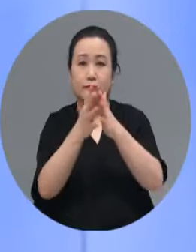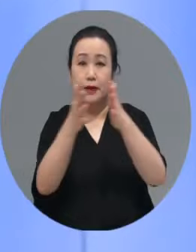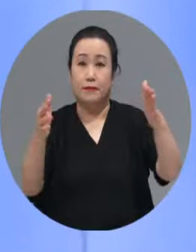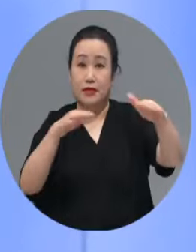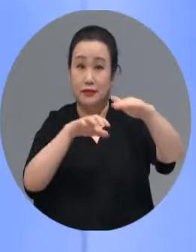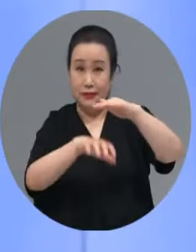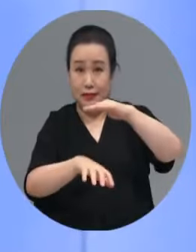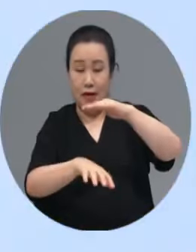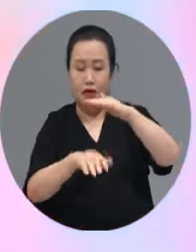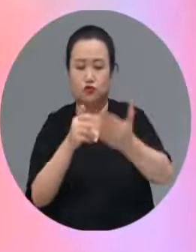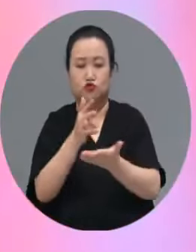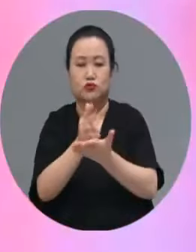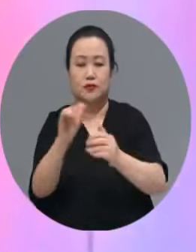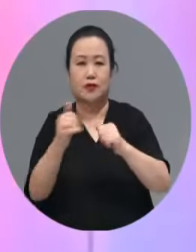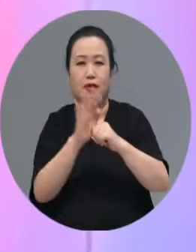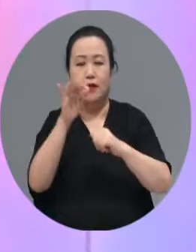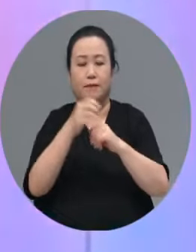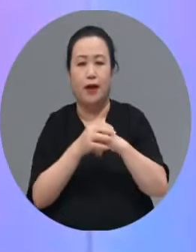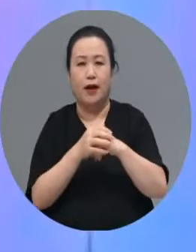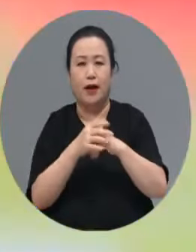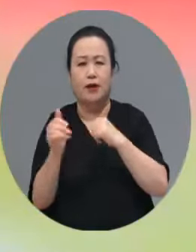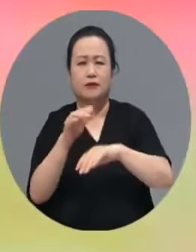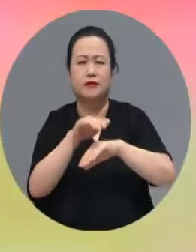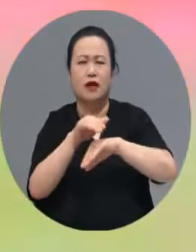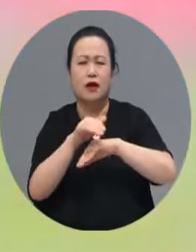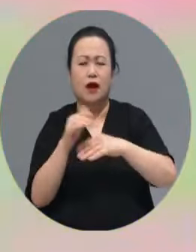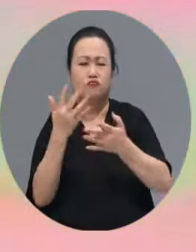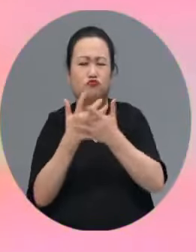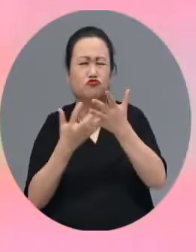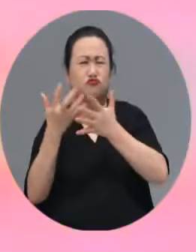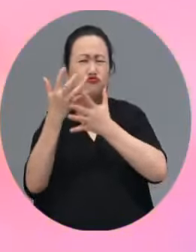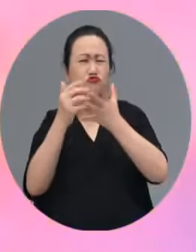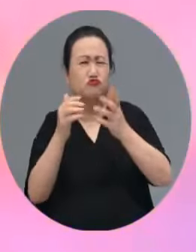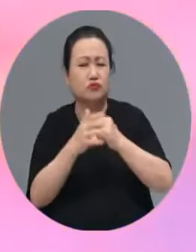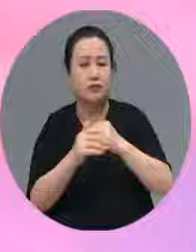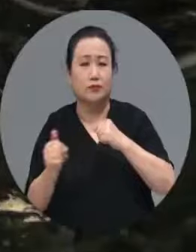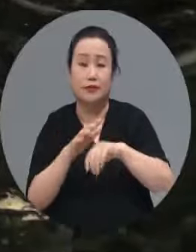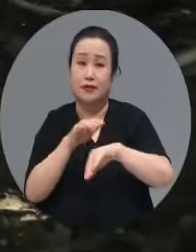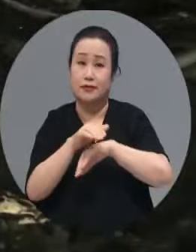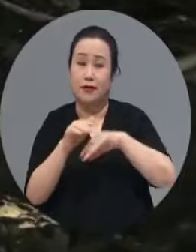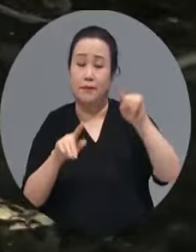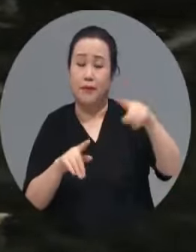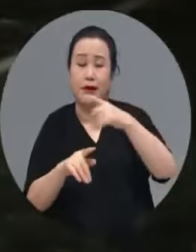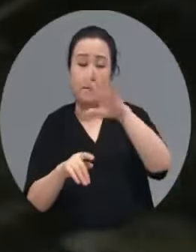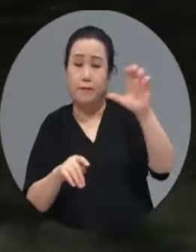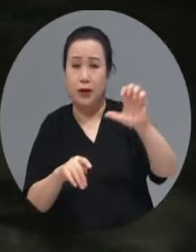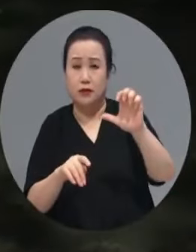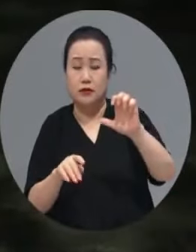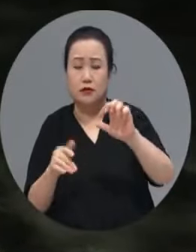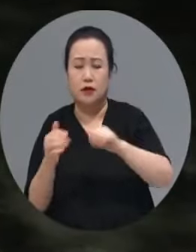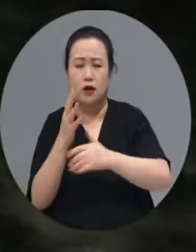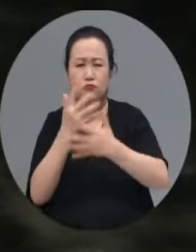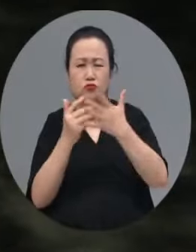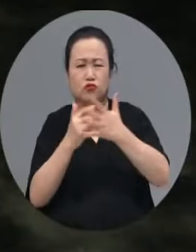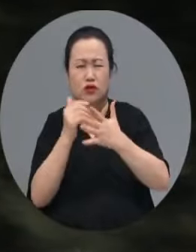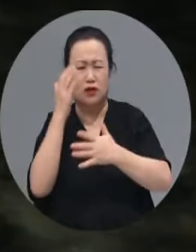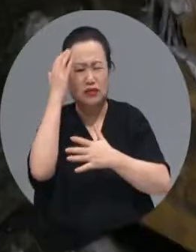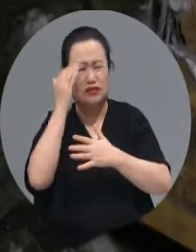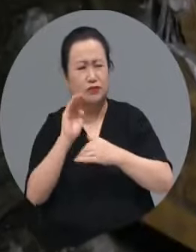아파트 지하 주차장에서 벤츠 전기차가 화염에 휩싸입니다. 차량 140여 대가 불에 타거나